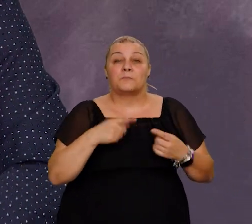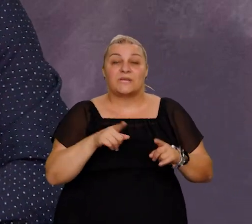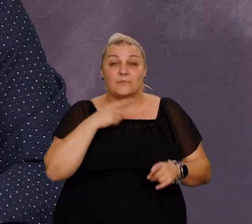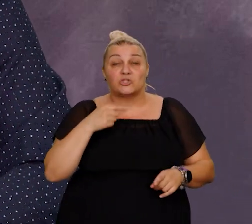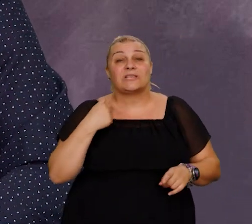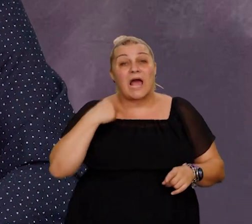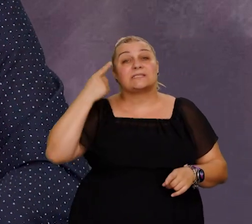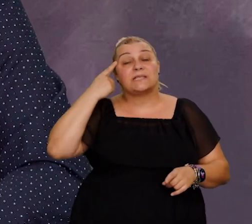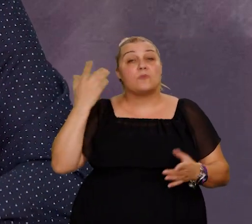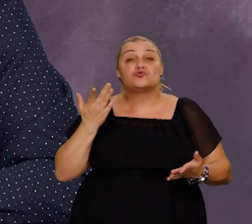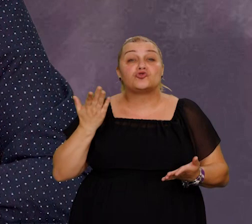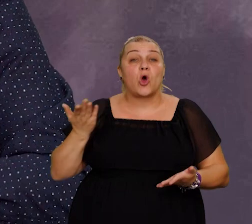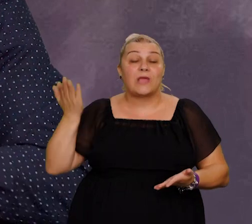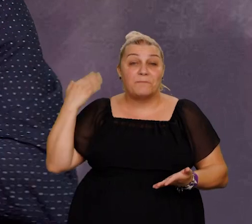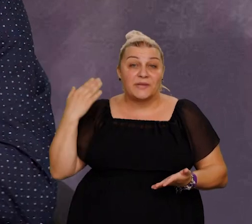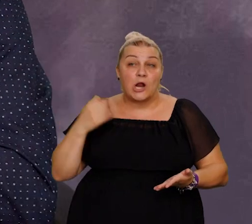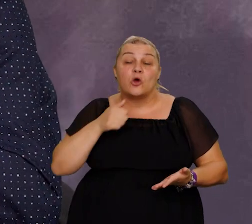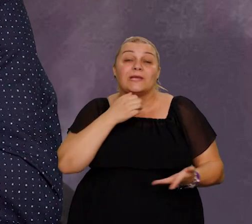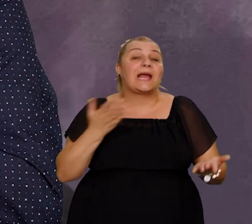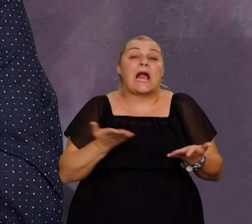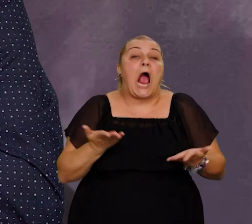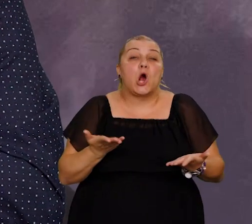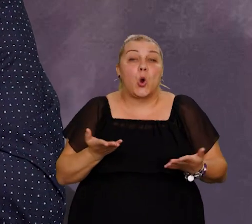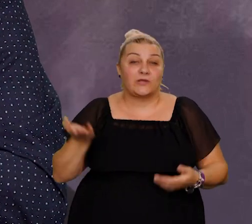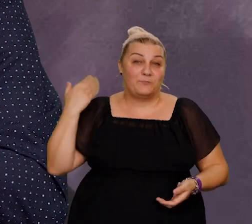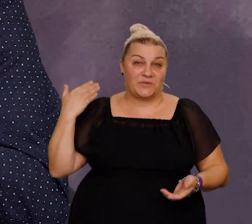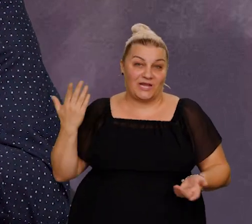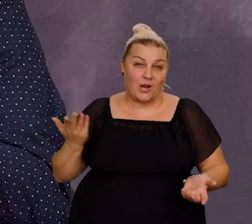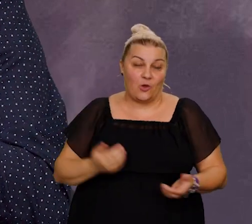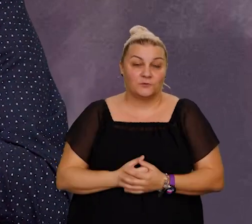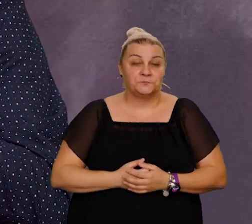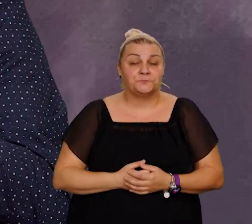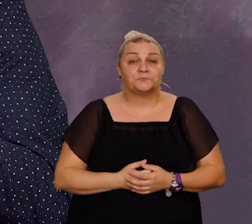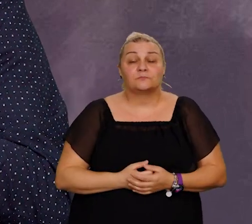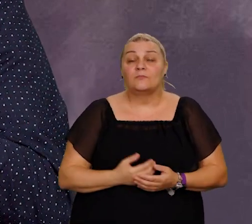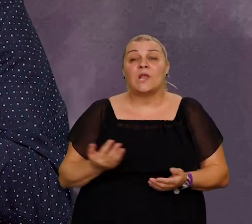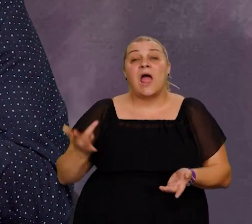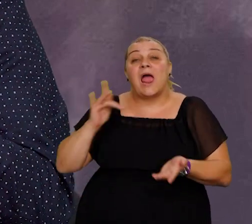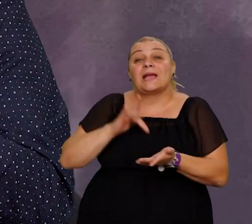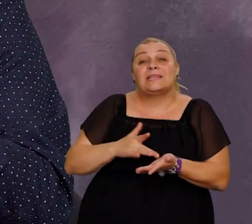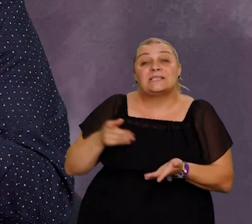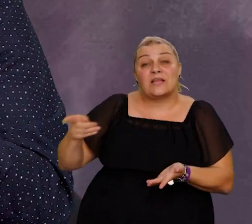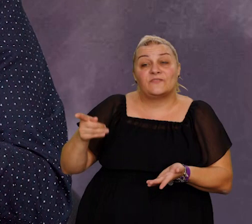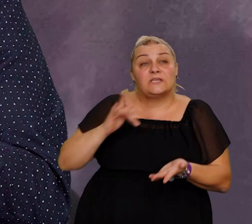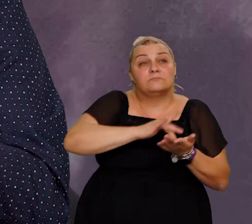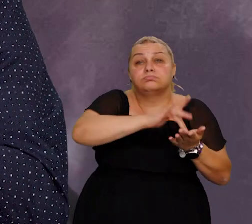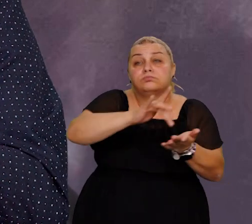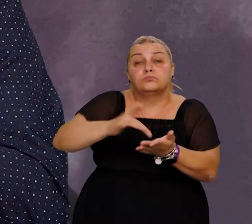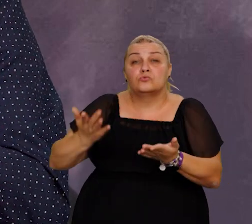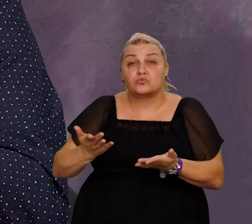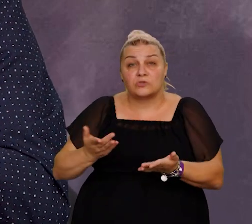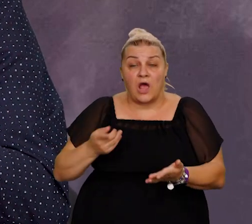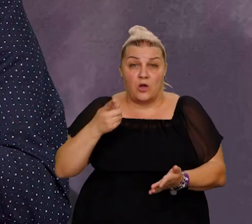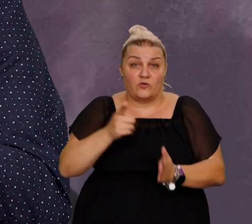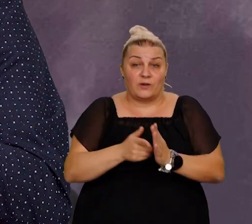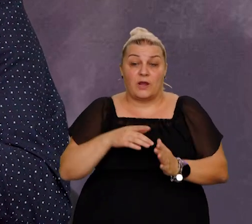kako je bilo. Tako. Ajmo kadar u nastavku da vas upitan, gdje ste vi sve bili nakon te pogibije?